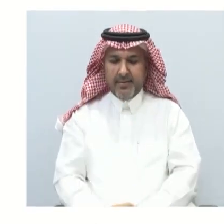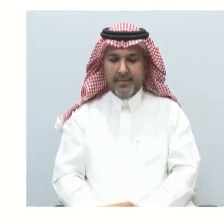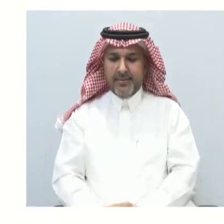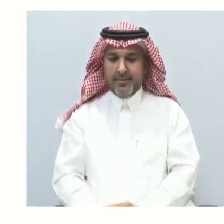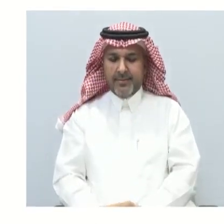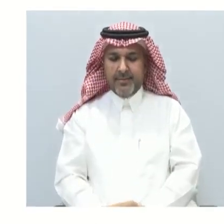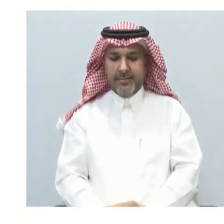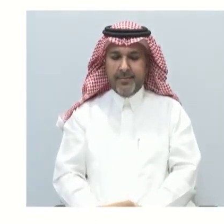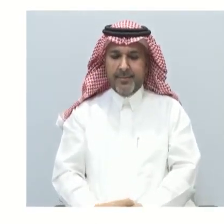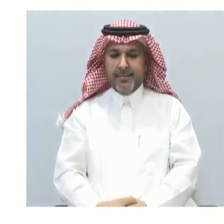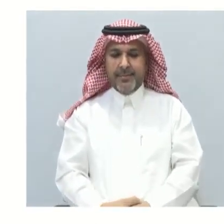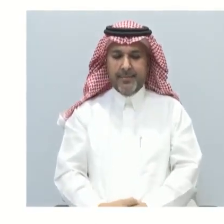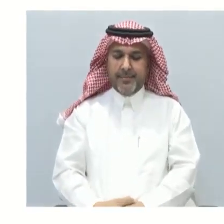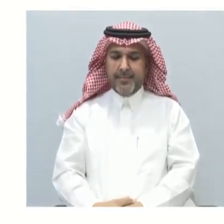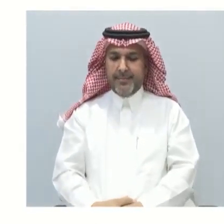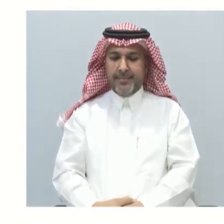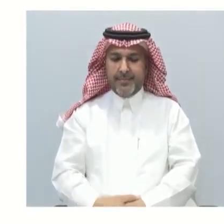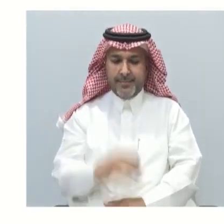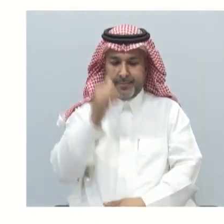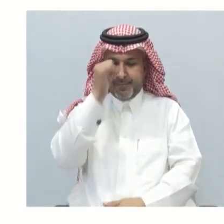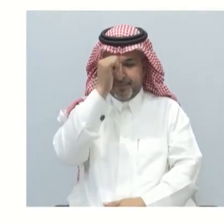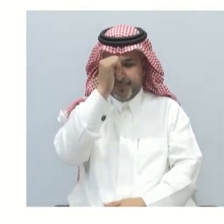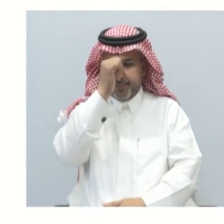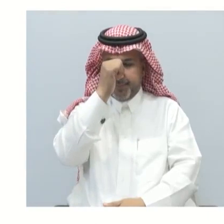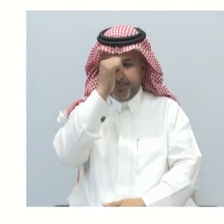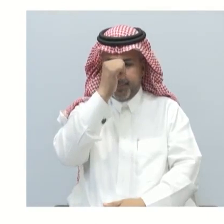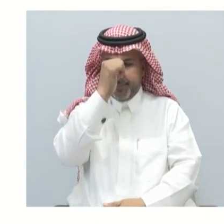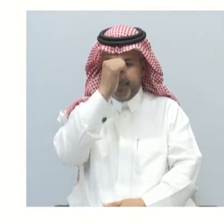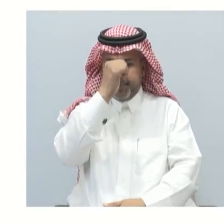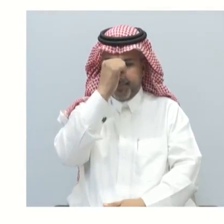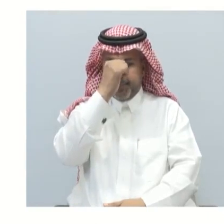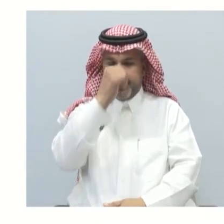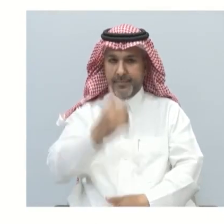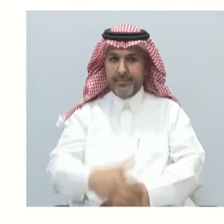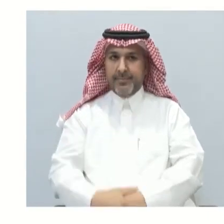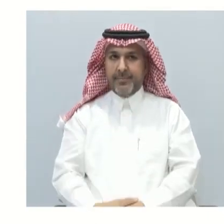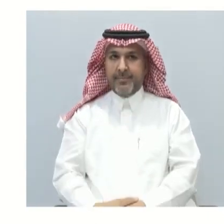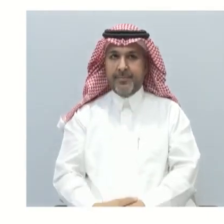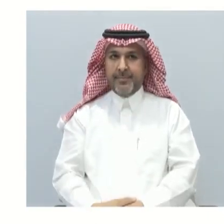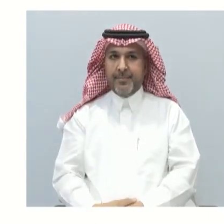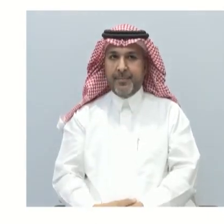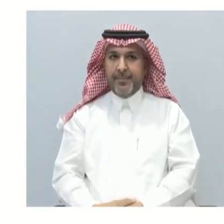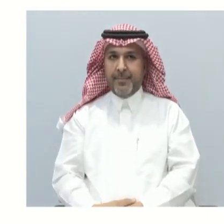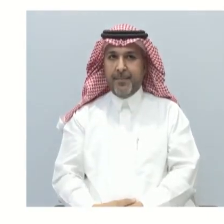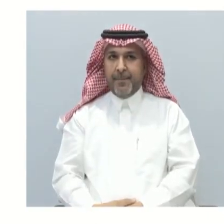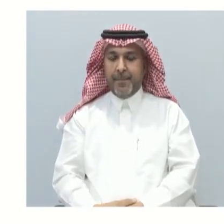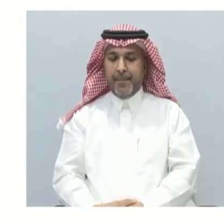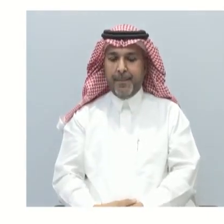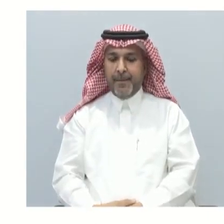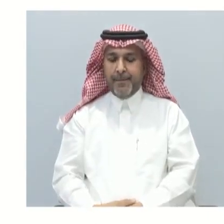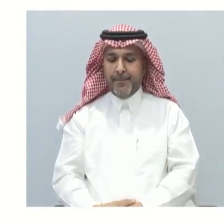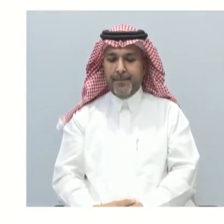عكسي ولكن ايش ولكن طالم انه متبع بشكل كبير فبالتالي يعتبر ارتباط عكسي ضعيف يعني بهذا